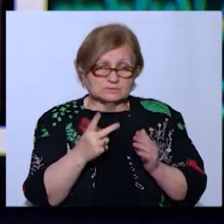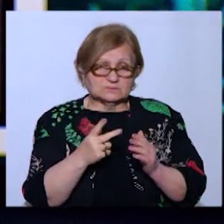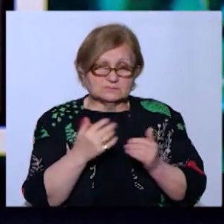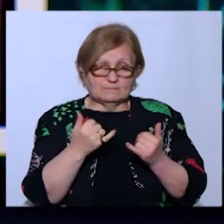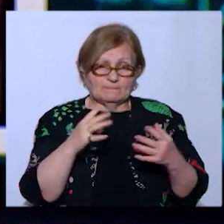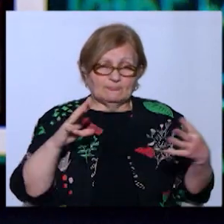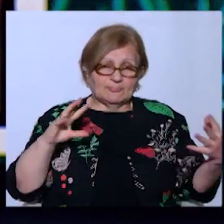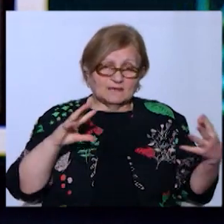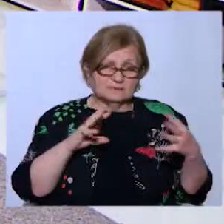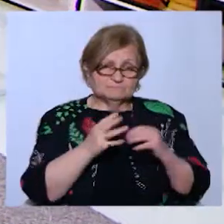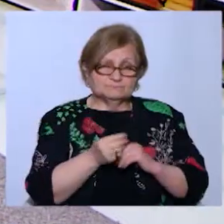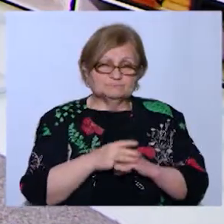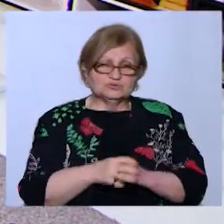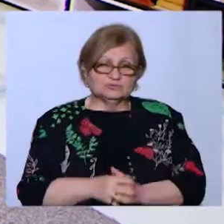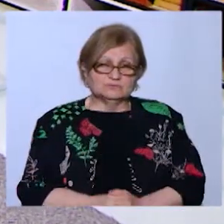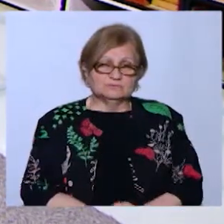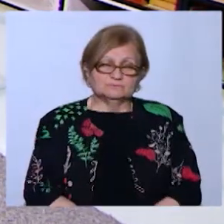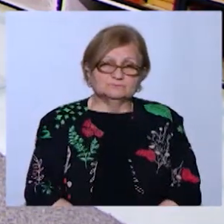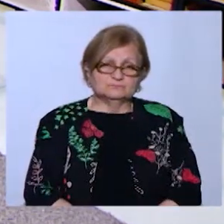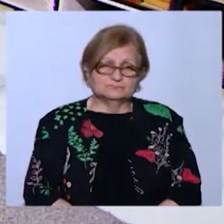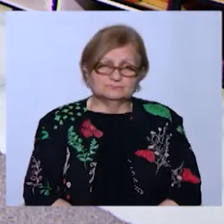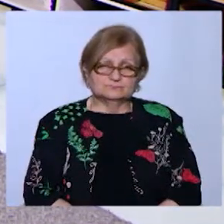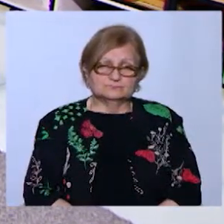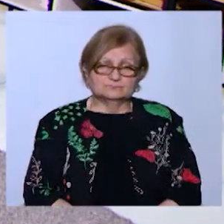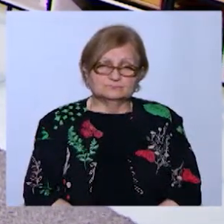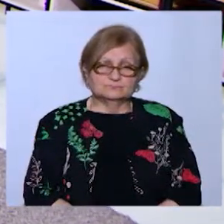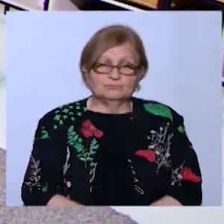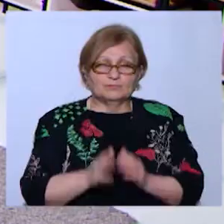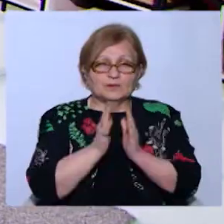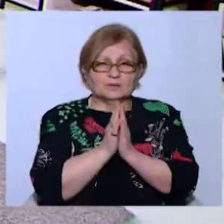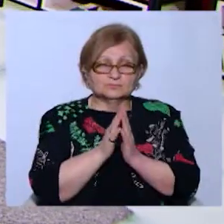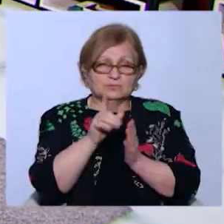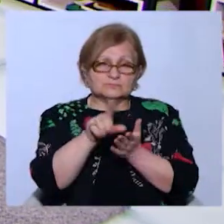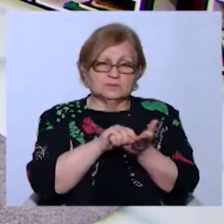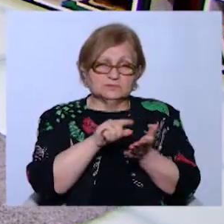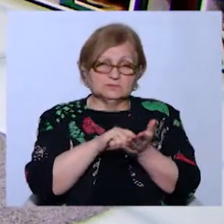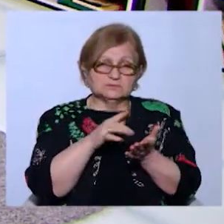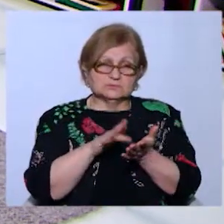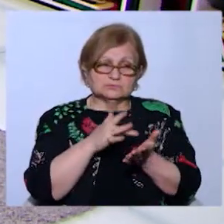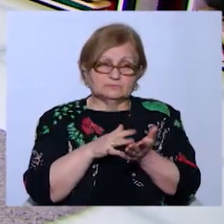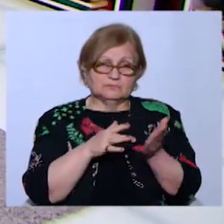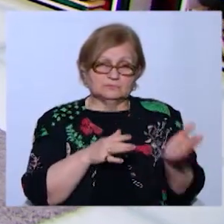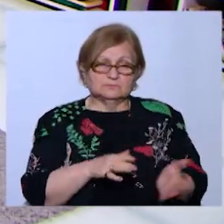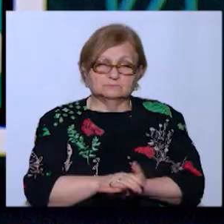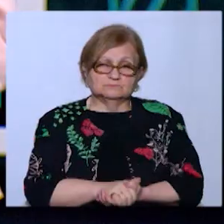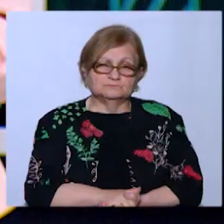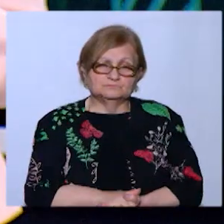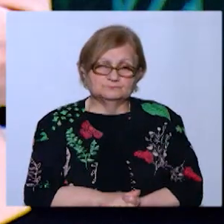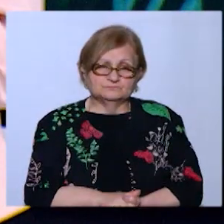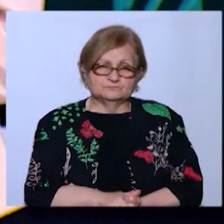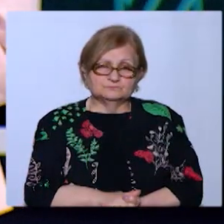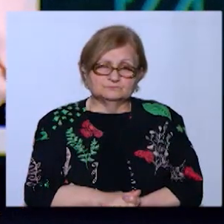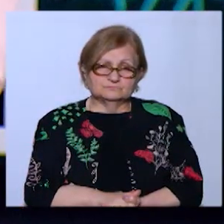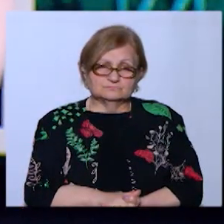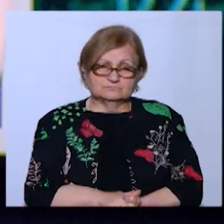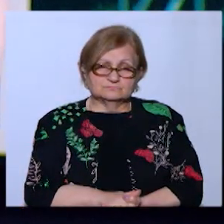ერთ ფაილში მაგ წარმოდგენილი. აი ესე შევაჯამოთ და გთხოვთ ეს როლში გადაიწერეთ. ესე იგი ხშირად ამათ